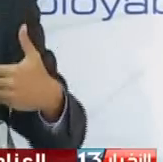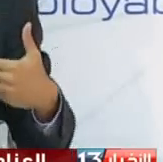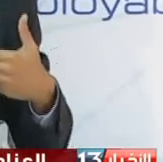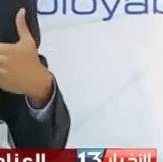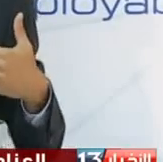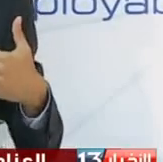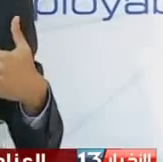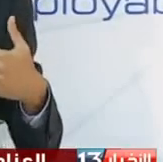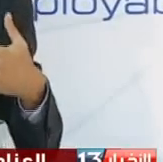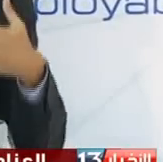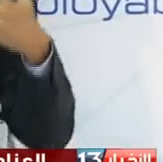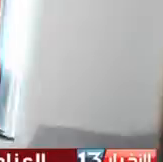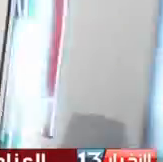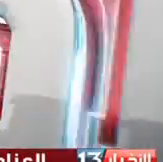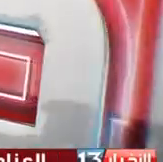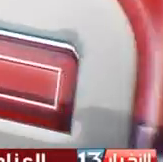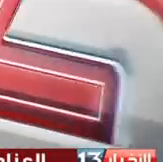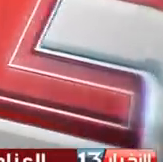المنحة.